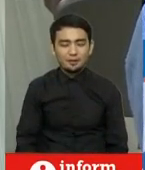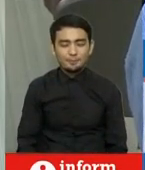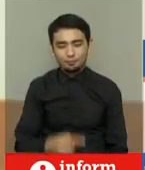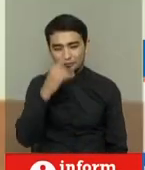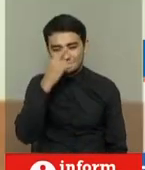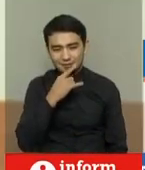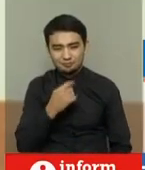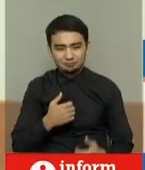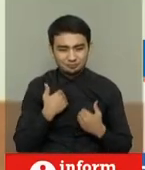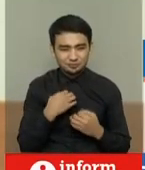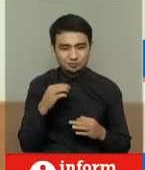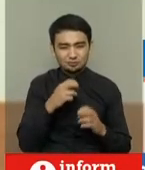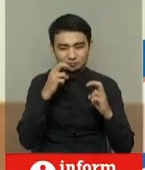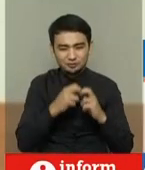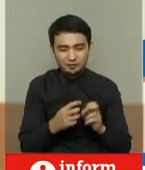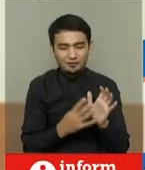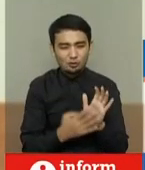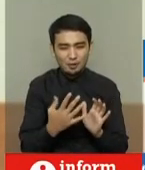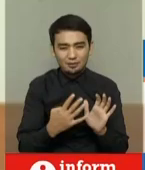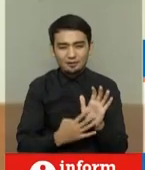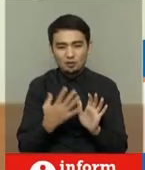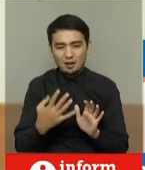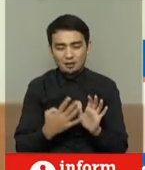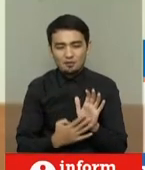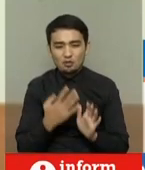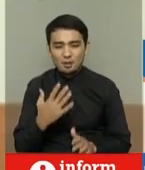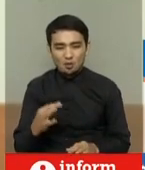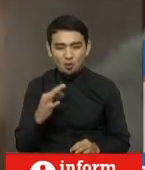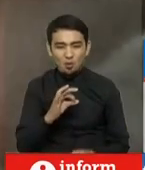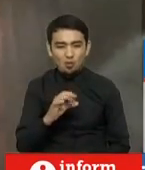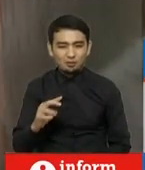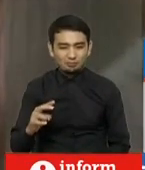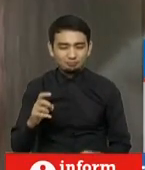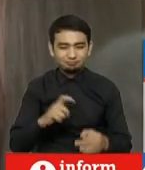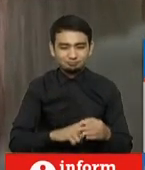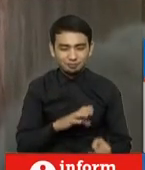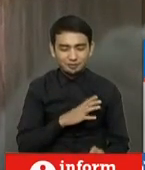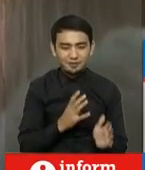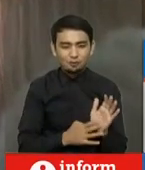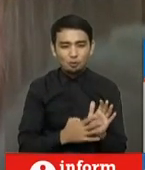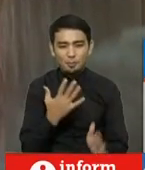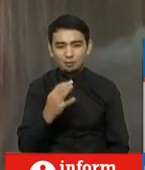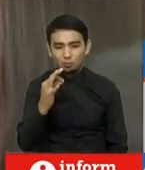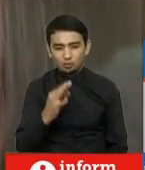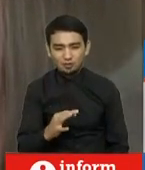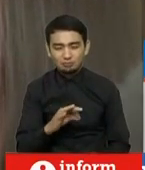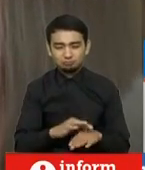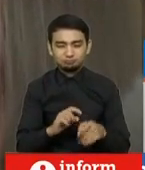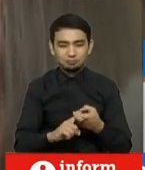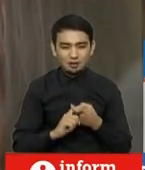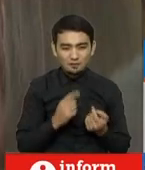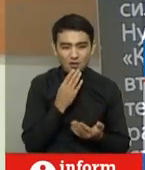Казахстан стремится ввести принцип 95-95-95, установленный ООН. 95% зараженных должны знать свой